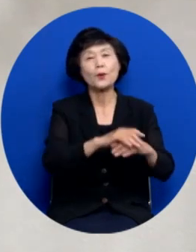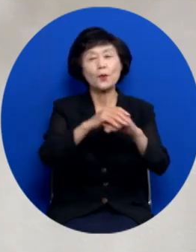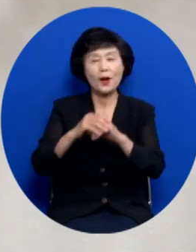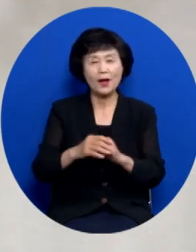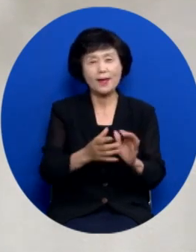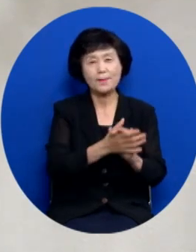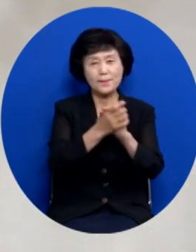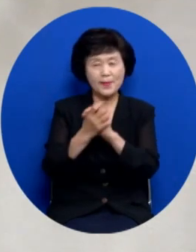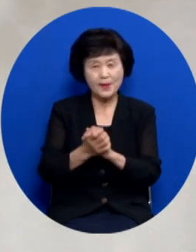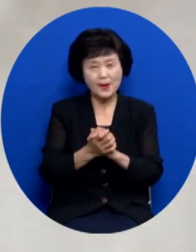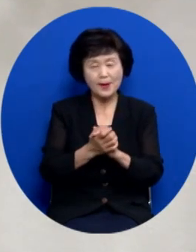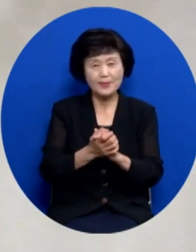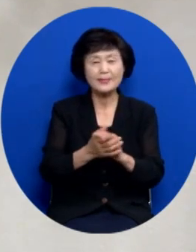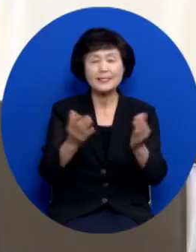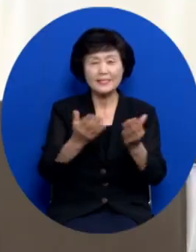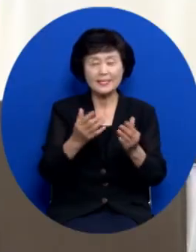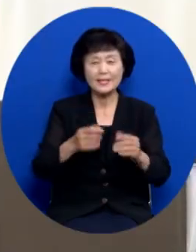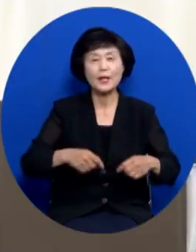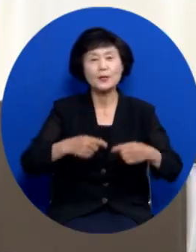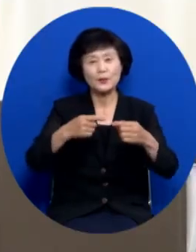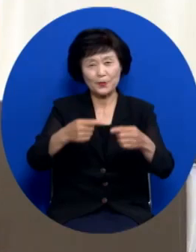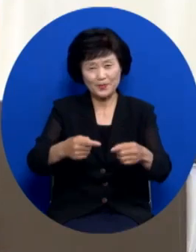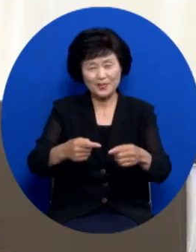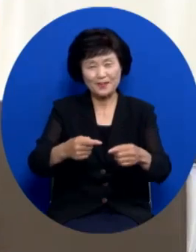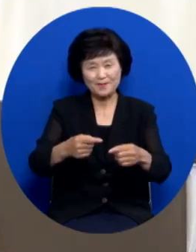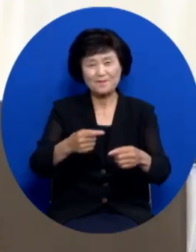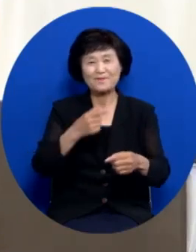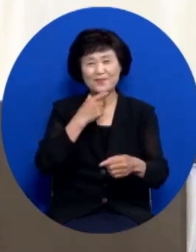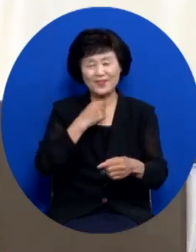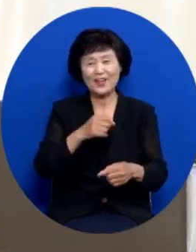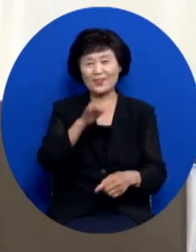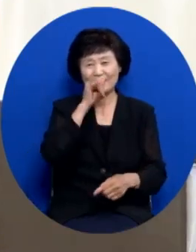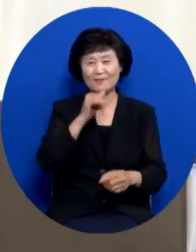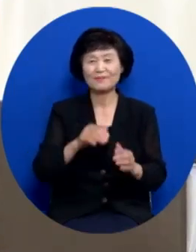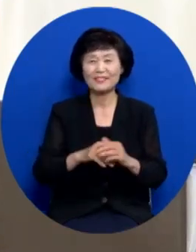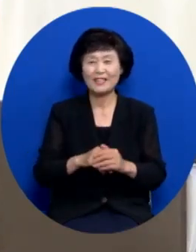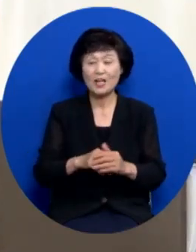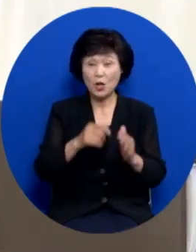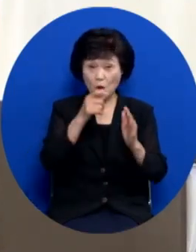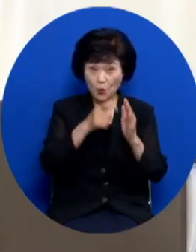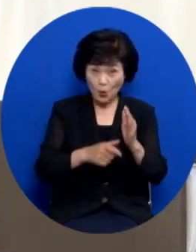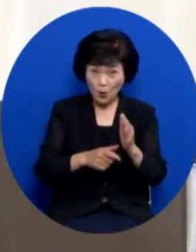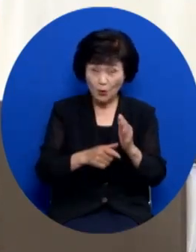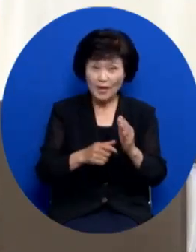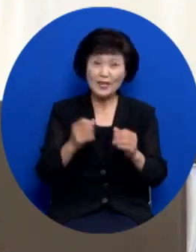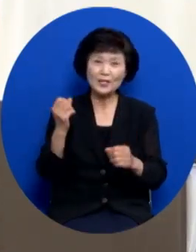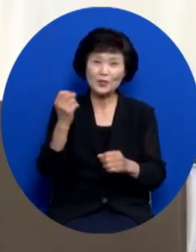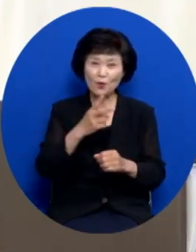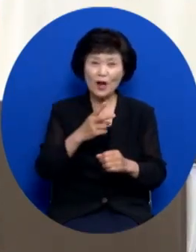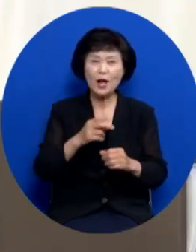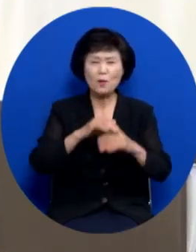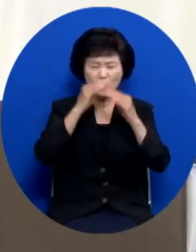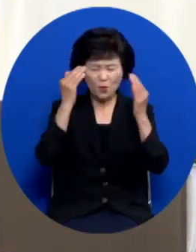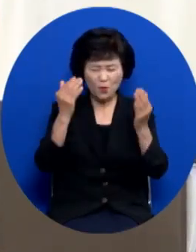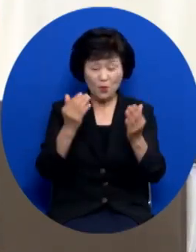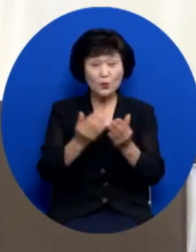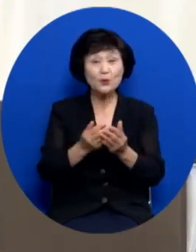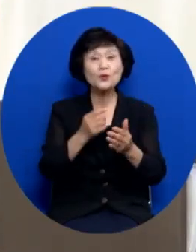적극 동참하도록 하겠습니다. 예, 총회장님 오늘 말씀 잘 들었습니다. 이 교단은 물론이고요. 한국교회 모두를